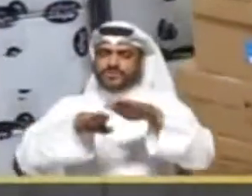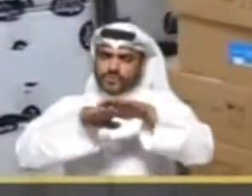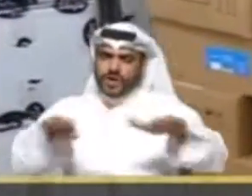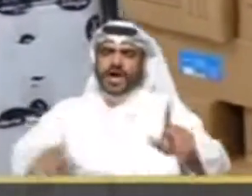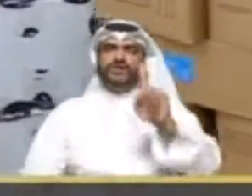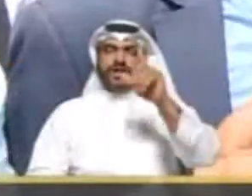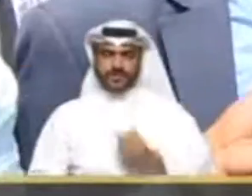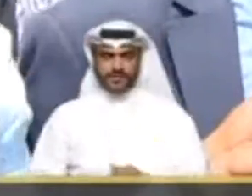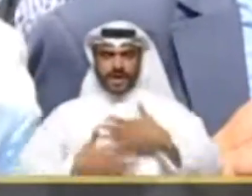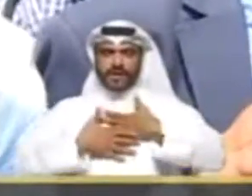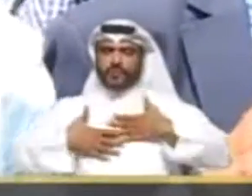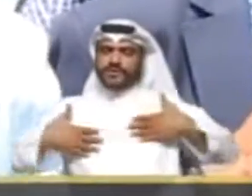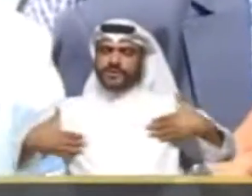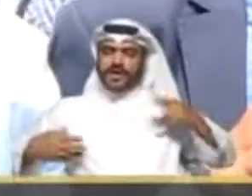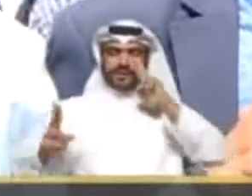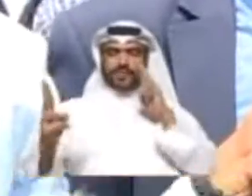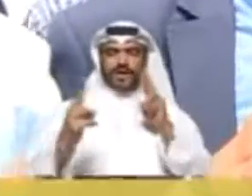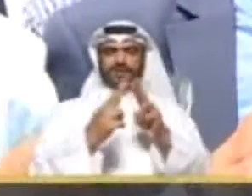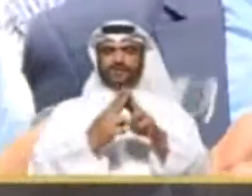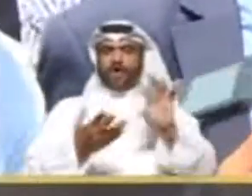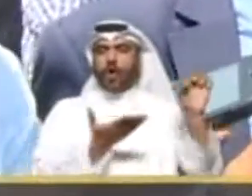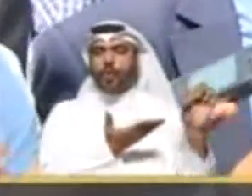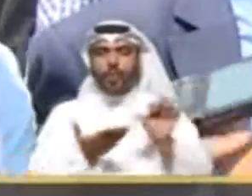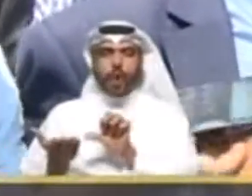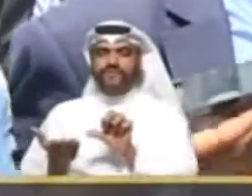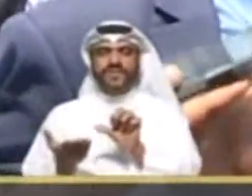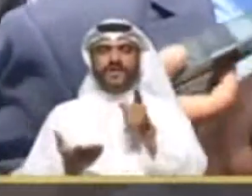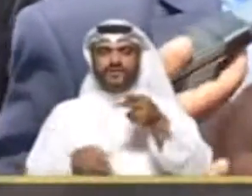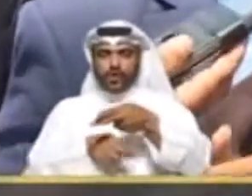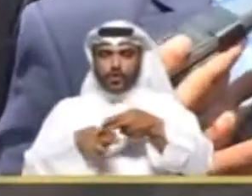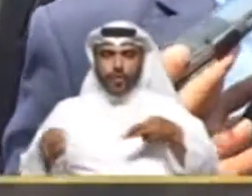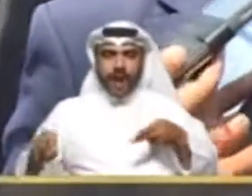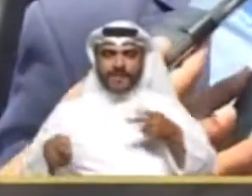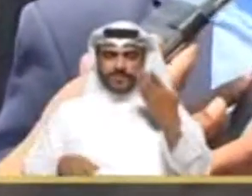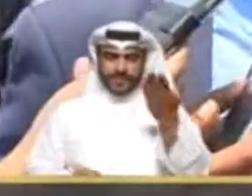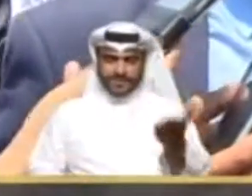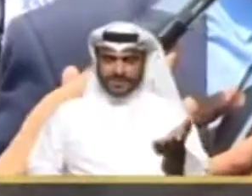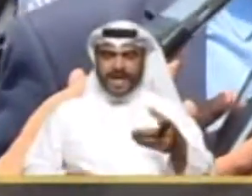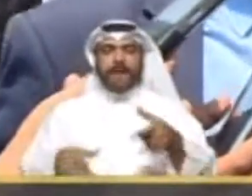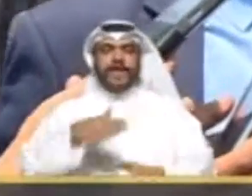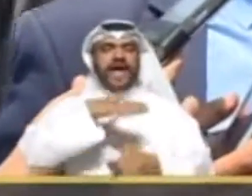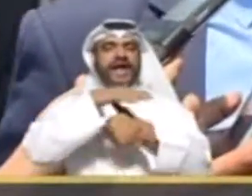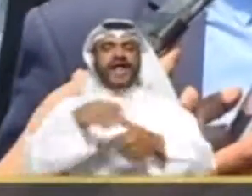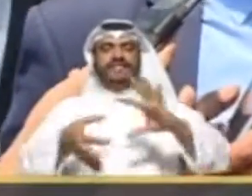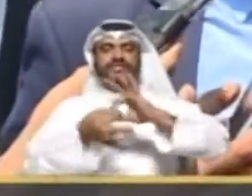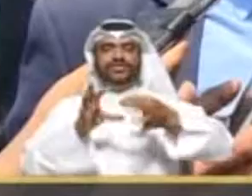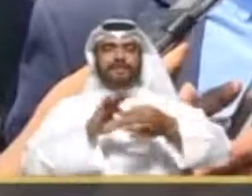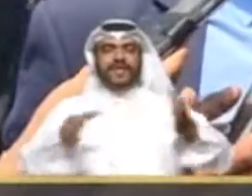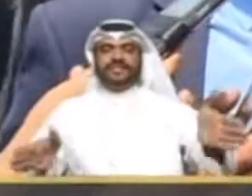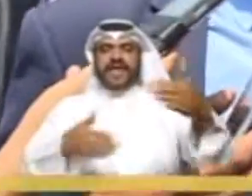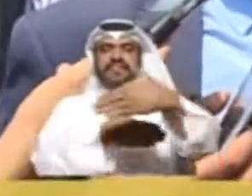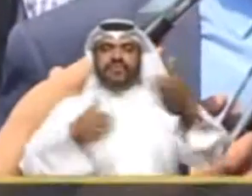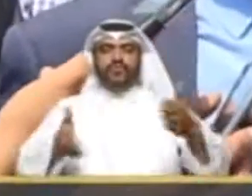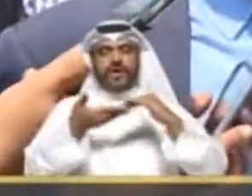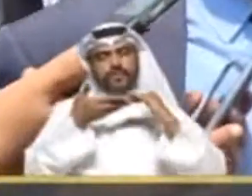مجددا. سعداء جدا أول باستقبال وفد هيئة الإغاثة الكويتية برئاسة الدكتور محمد الشرهان، والذي حضر